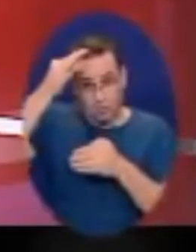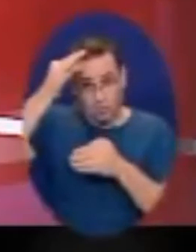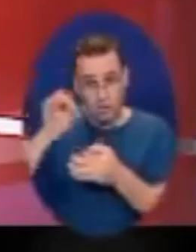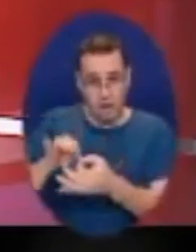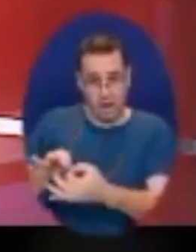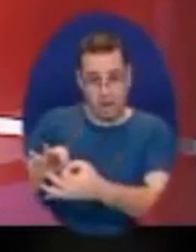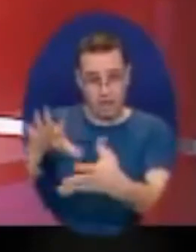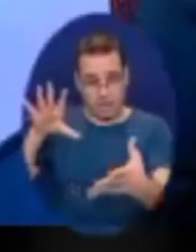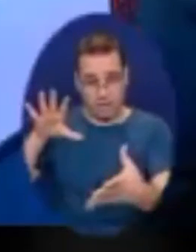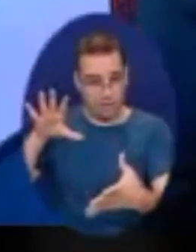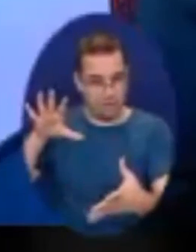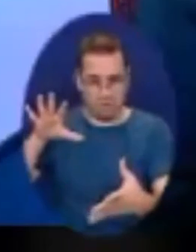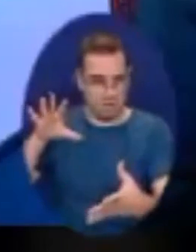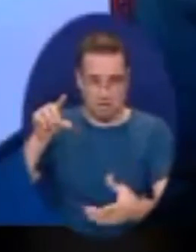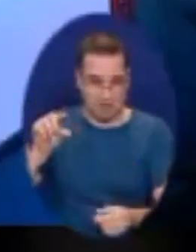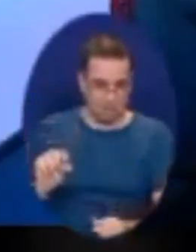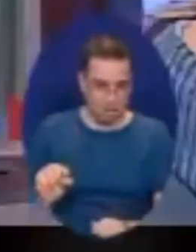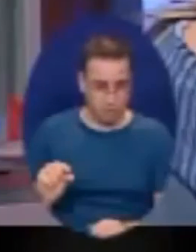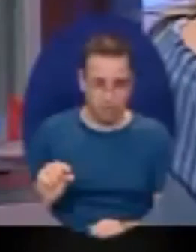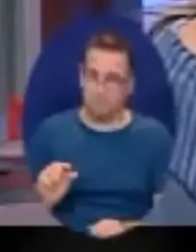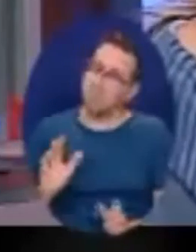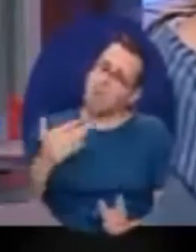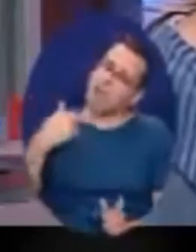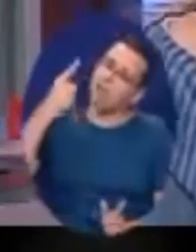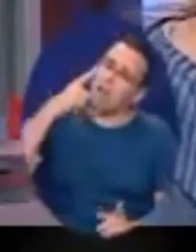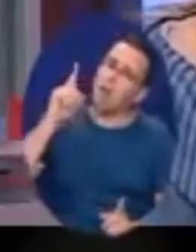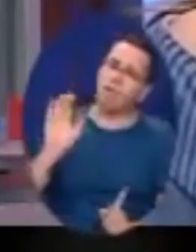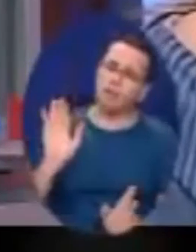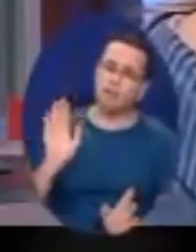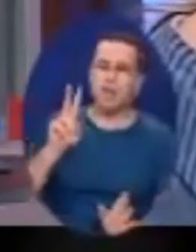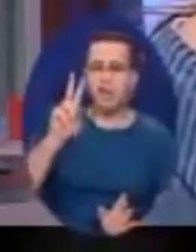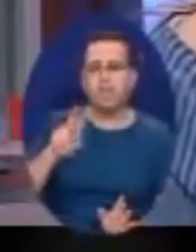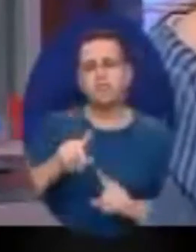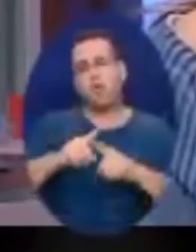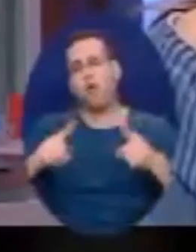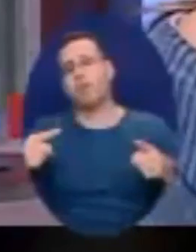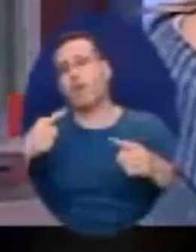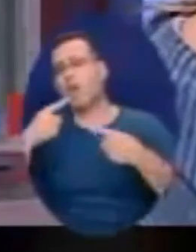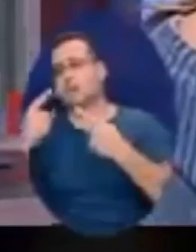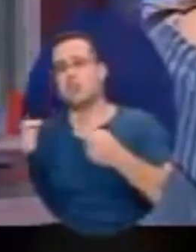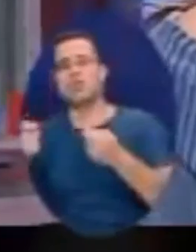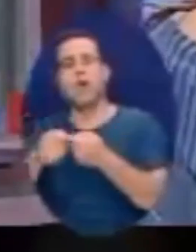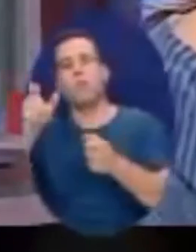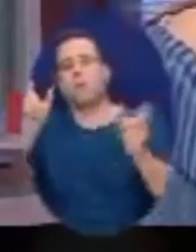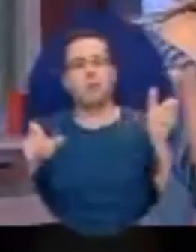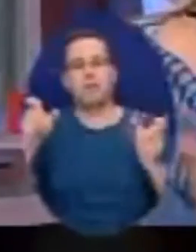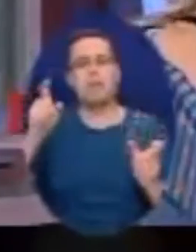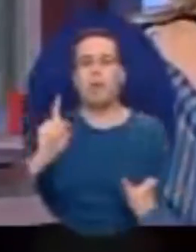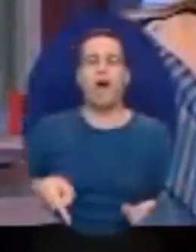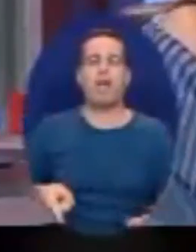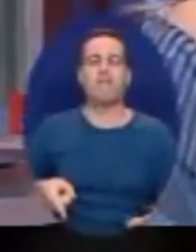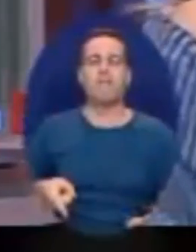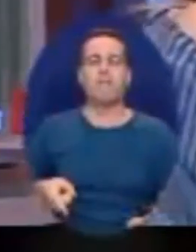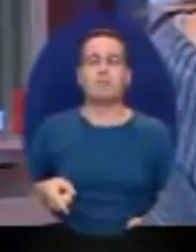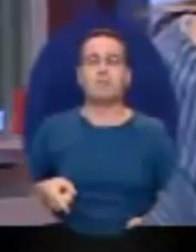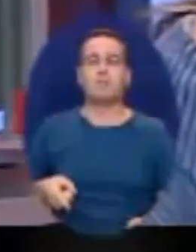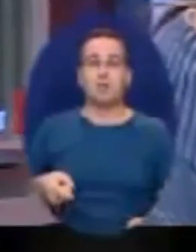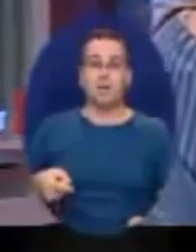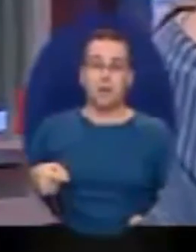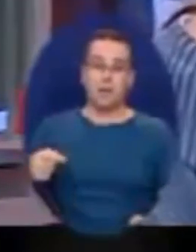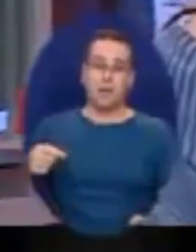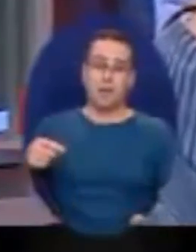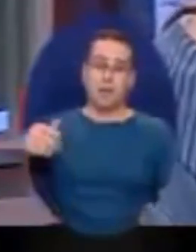להתנתק קטן יותר. אני לא יודעת להגיד את זה, יש כמה גרסאות, זה תלוי בבן אדם, לא חייבים להגיע לתחתית